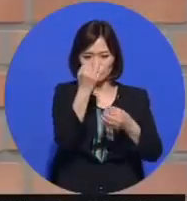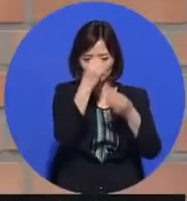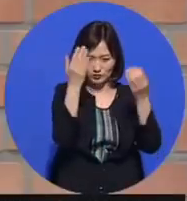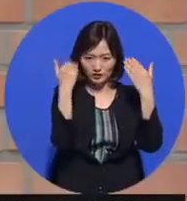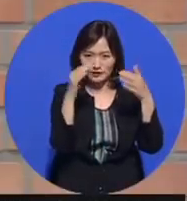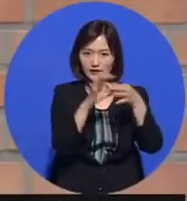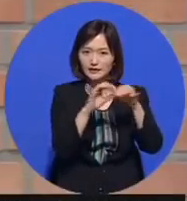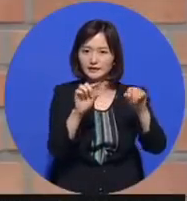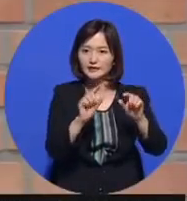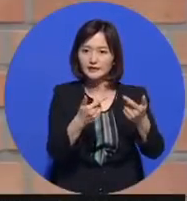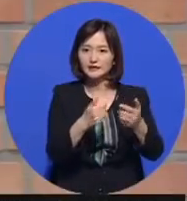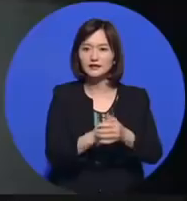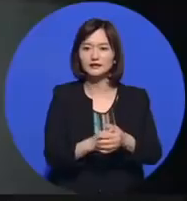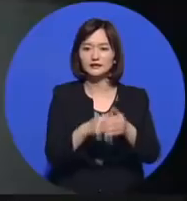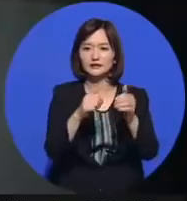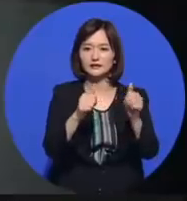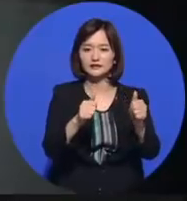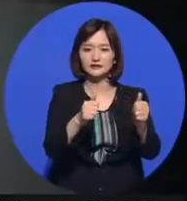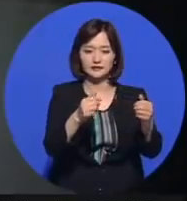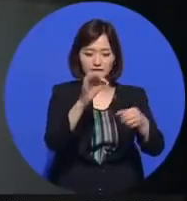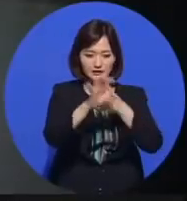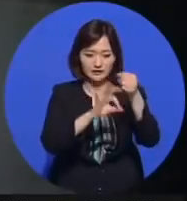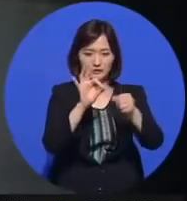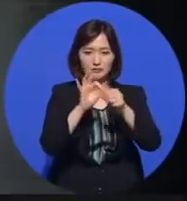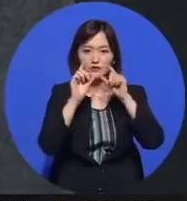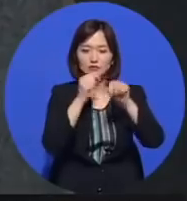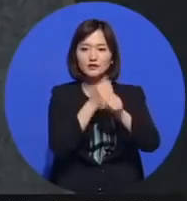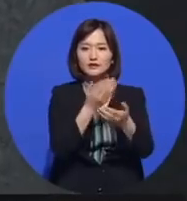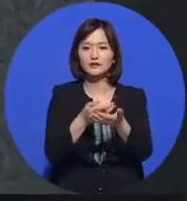7년을 선고해달라고 재판부에 요청했습니다.